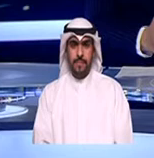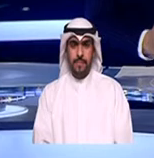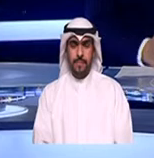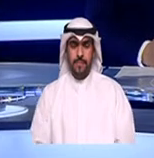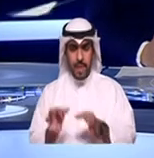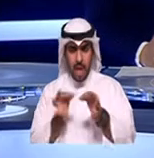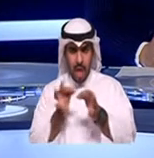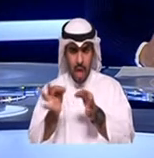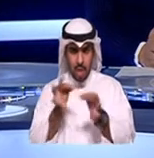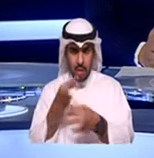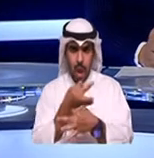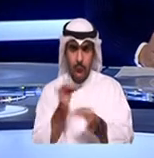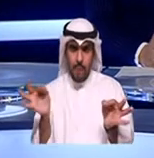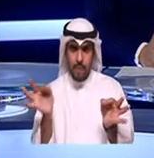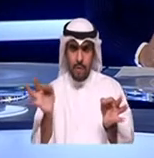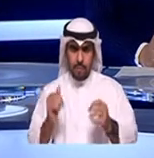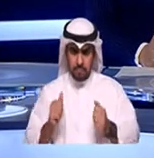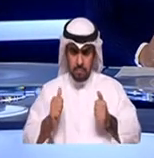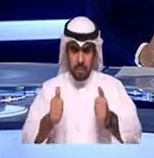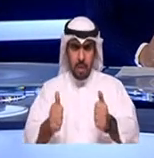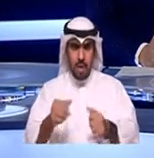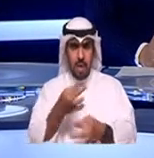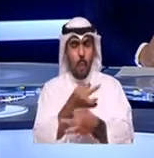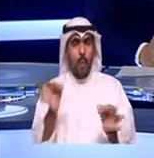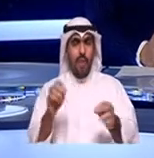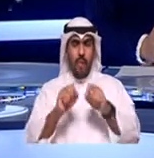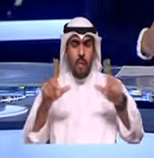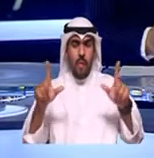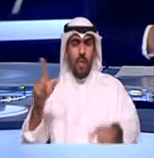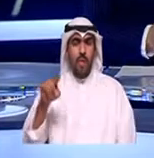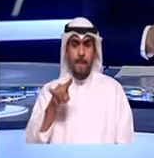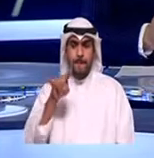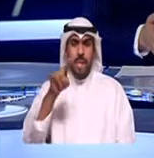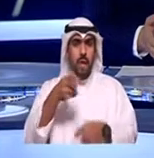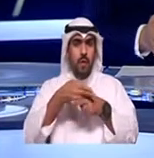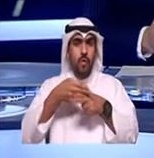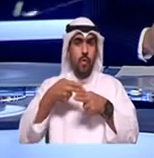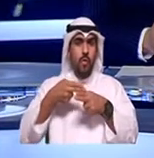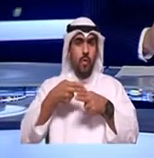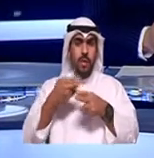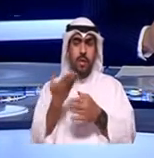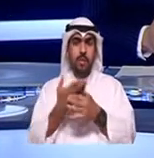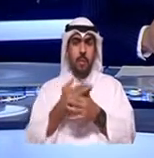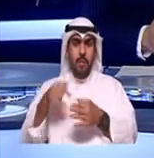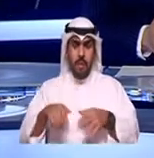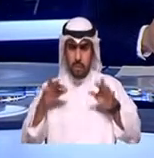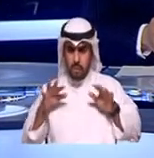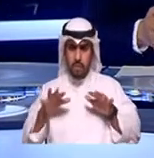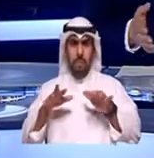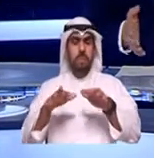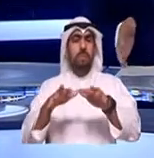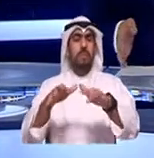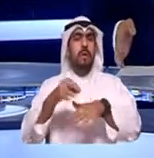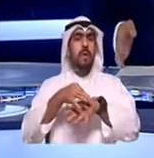خطة متكاملة استعد بها مطار الكويت الدولي في الوقت الذي يشهد فيه حركة كثيفة من قبل المسافرين